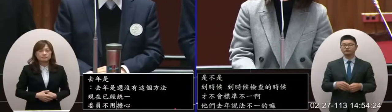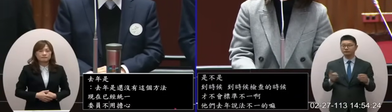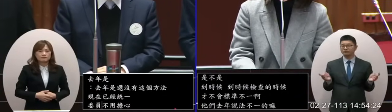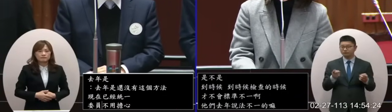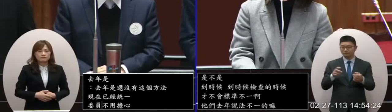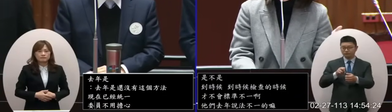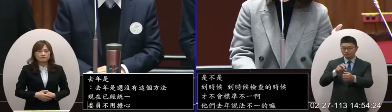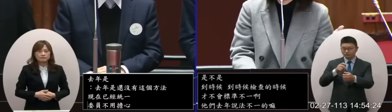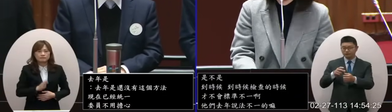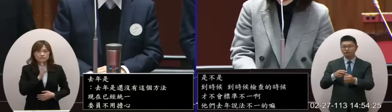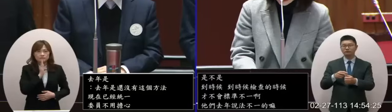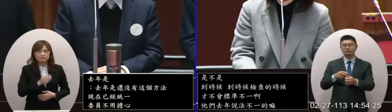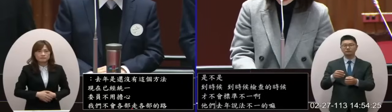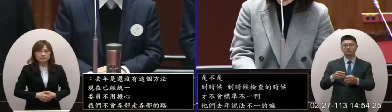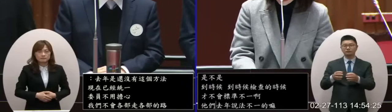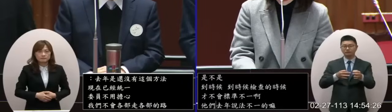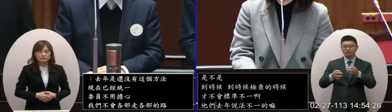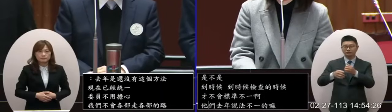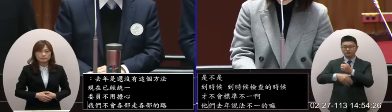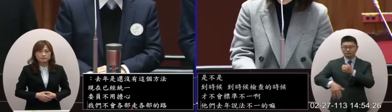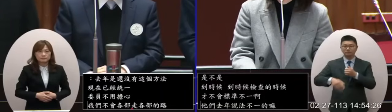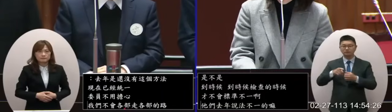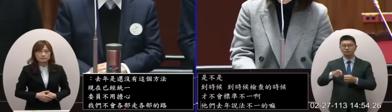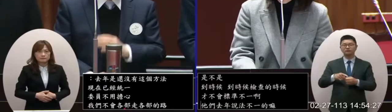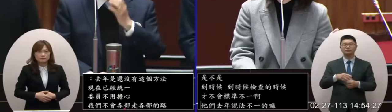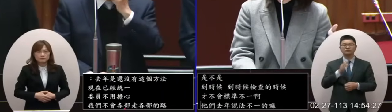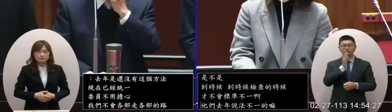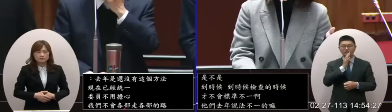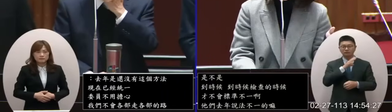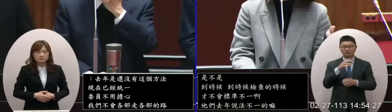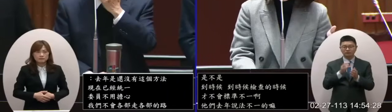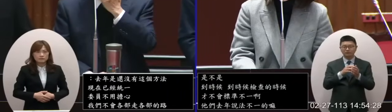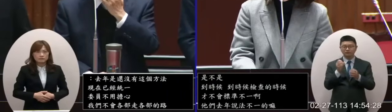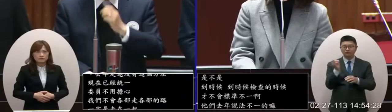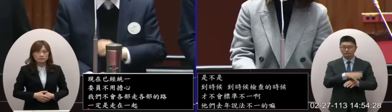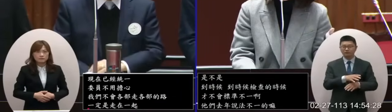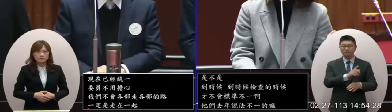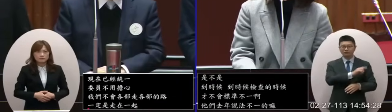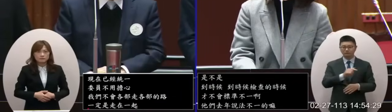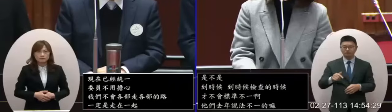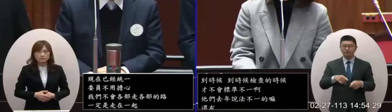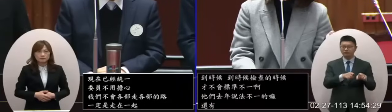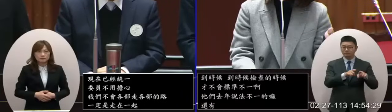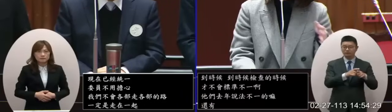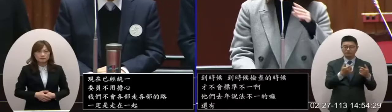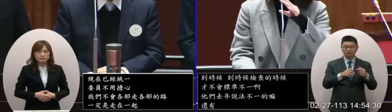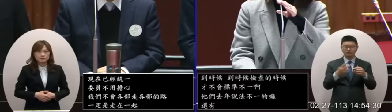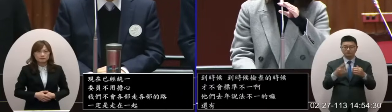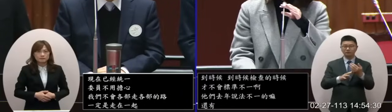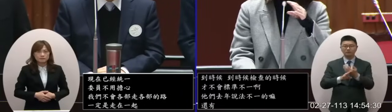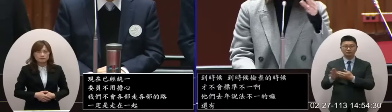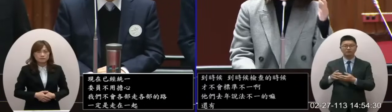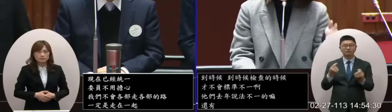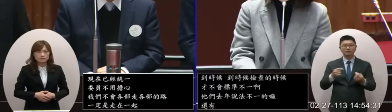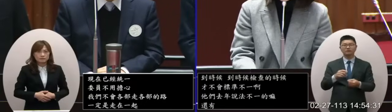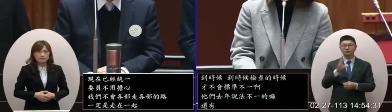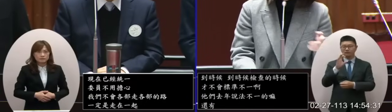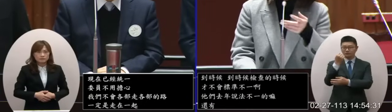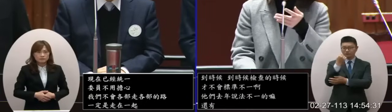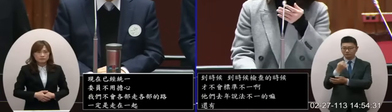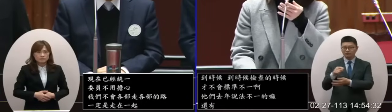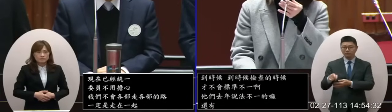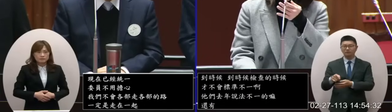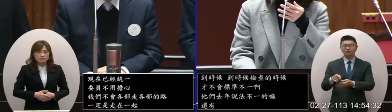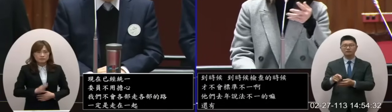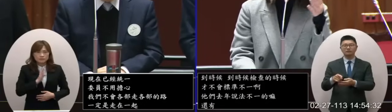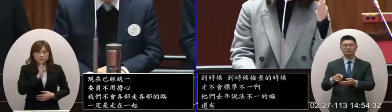物哦，那不只是就是不只是一般的废弃物，甚至是他们的粪尿的这个废弃